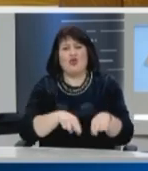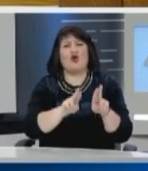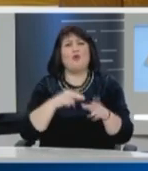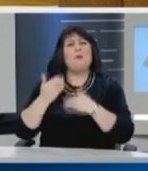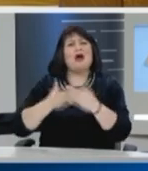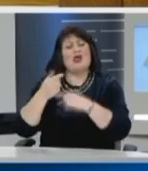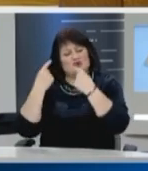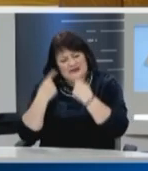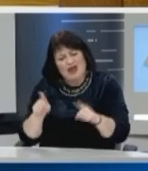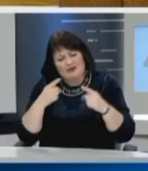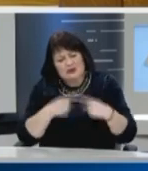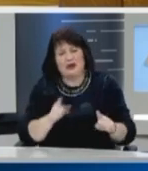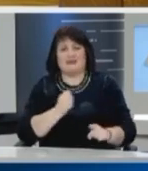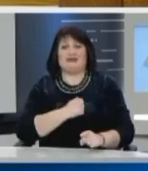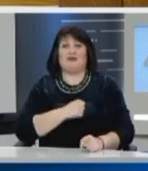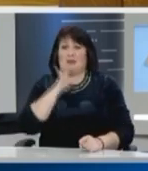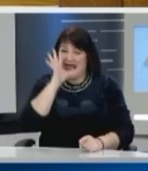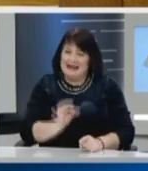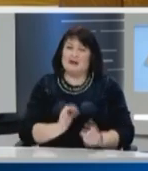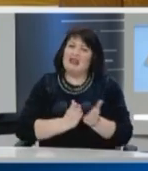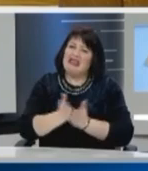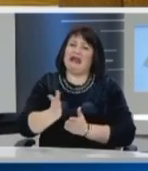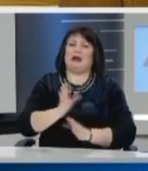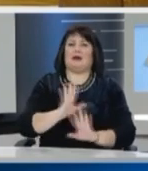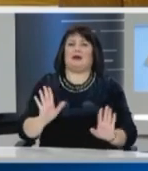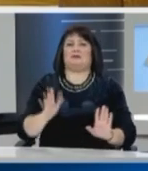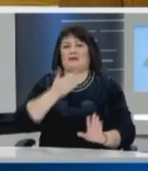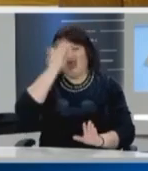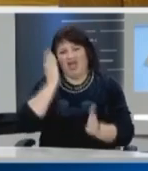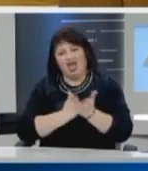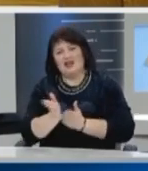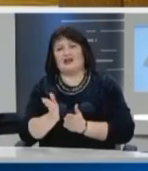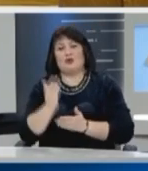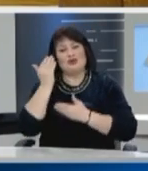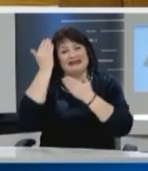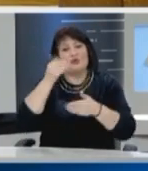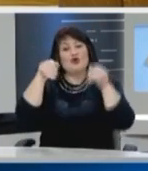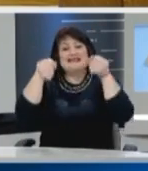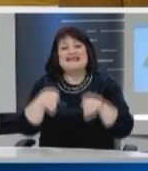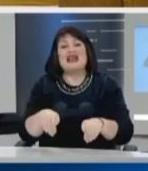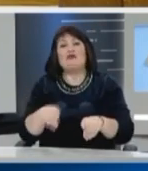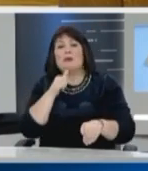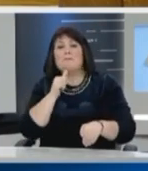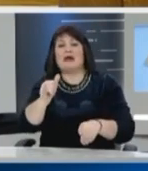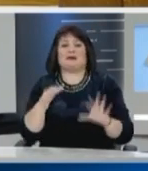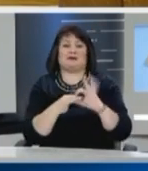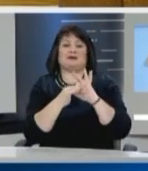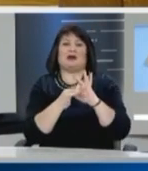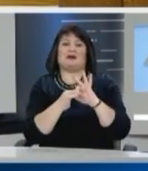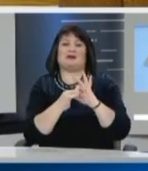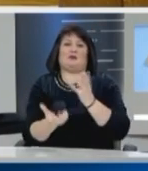παραδόσεις, αλλά έντιμη και ειλικρινή, την οποία εγώ θα τιμώ και θα σέβομαι πάντοτε.